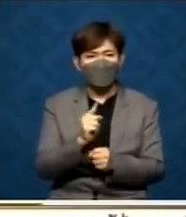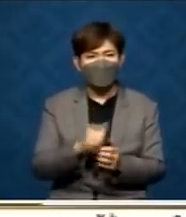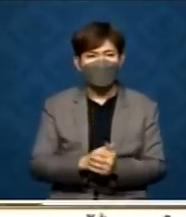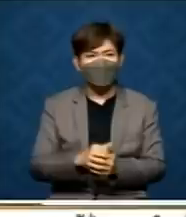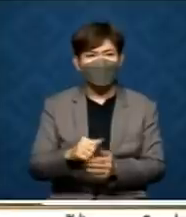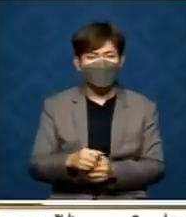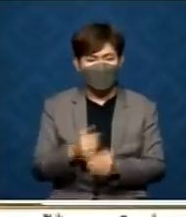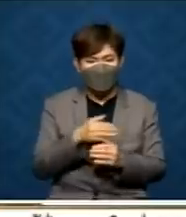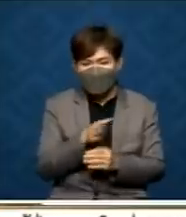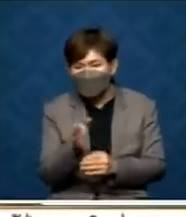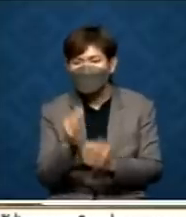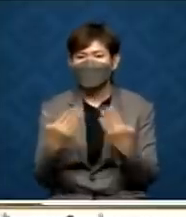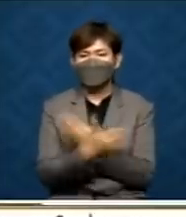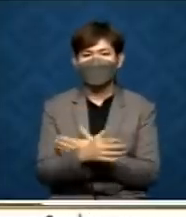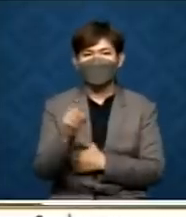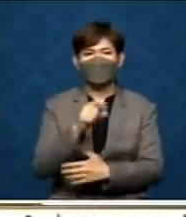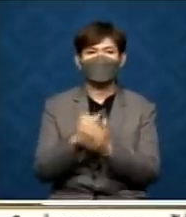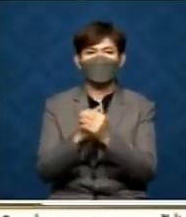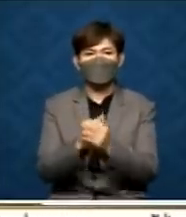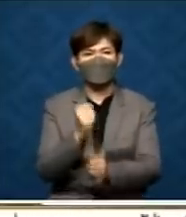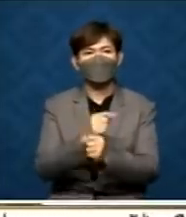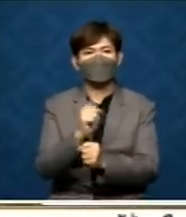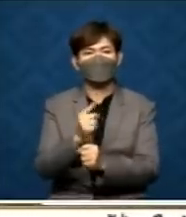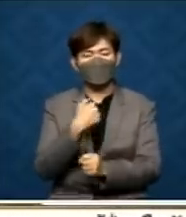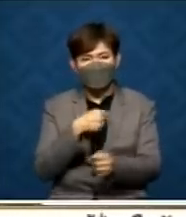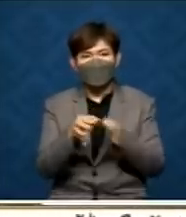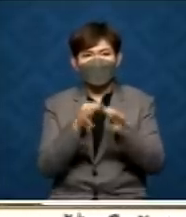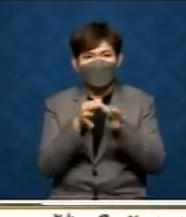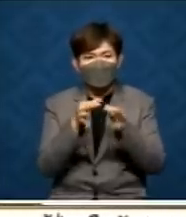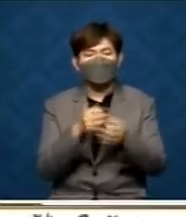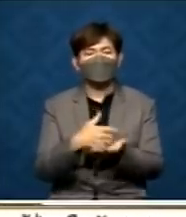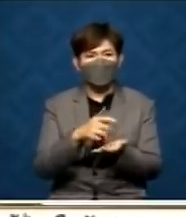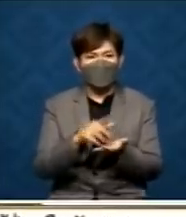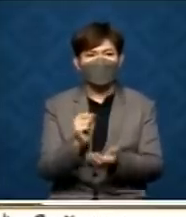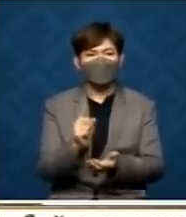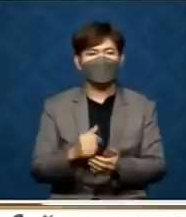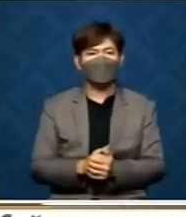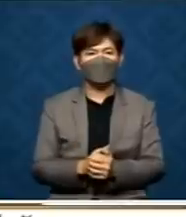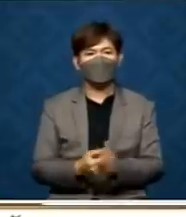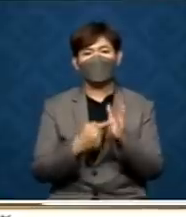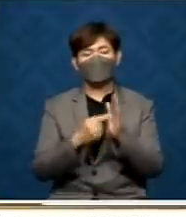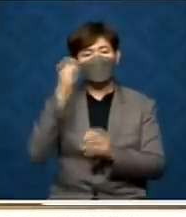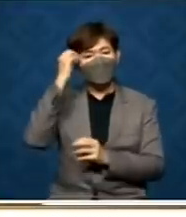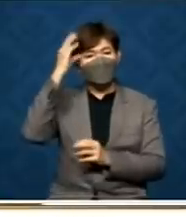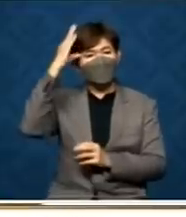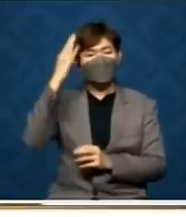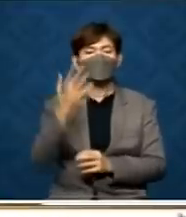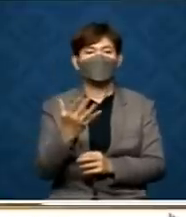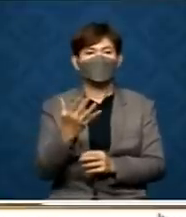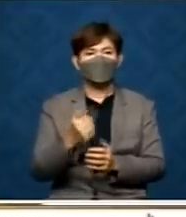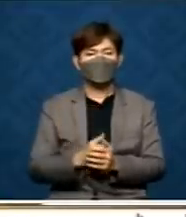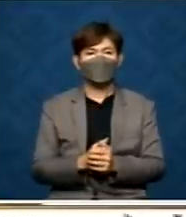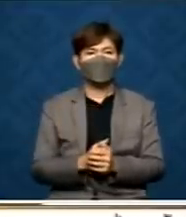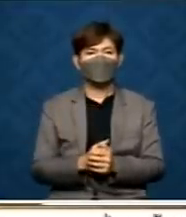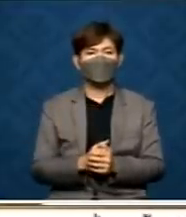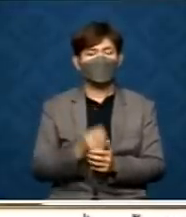ชิลว์แบ็คจึงเกิดตำนานต่อมาก็เดี๋ยวผมจะพูดในช่วงต่อไปนี่คือภูมิปัญญาที่ไม่ถึง